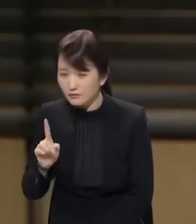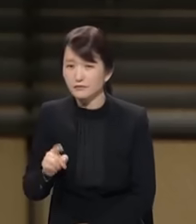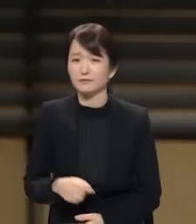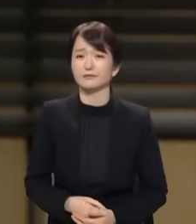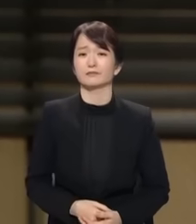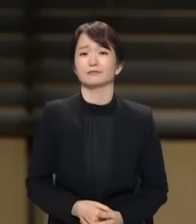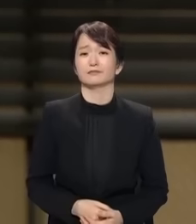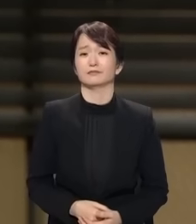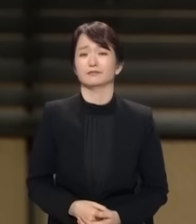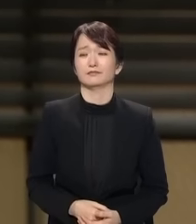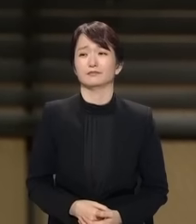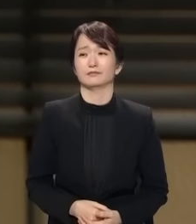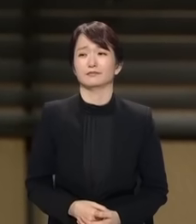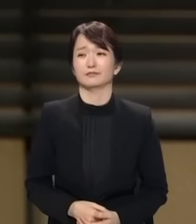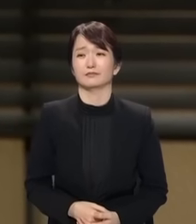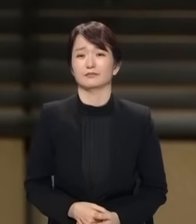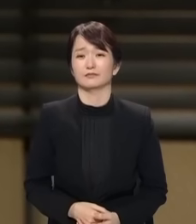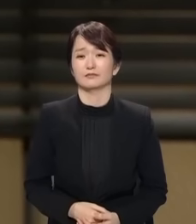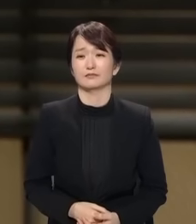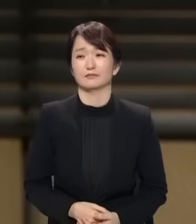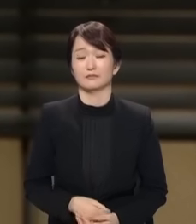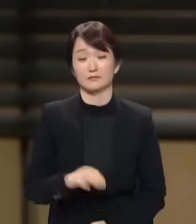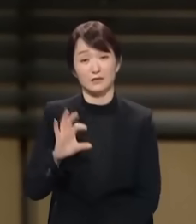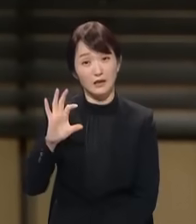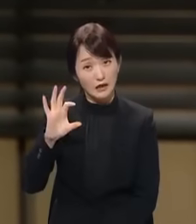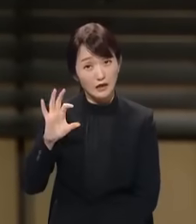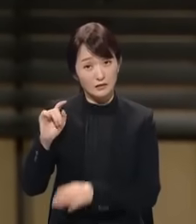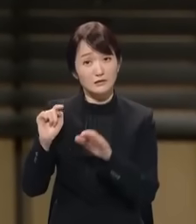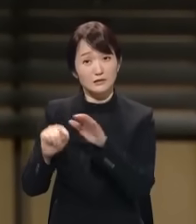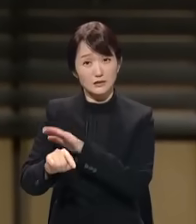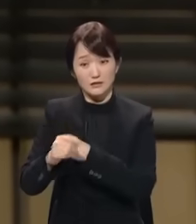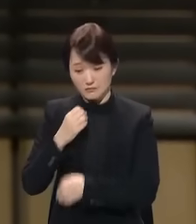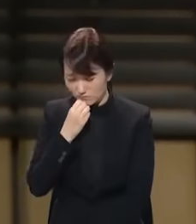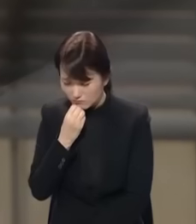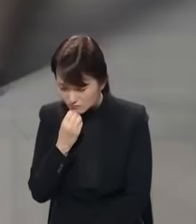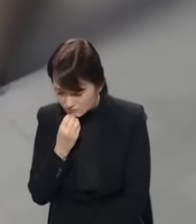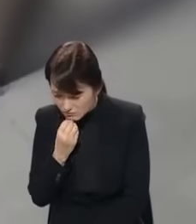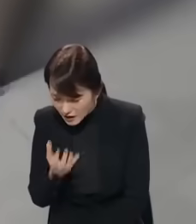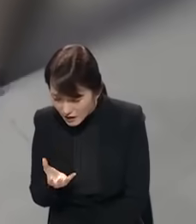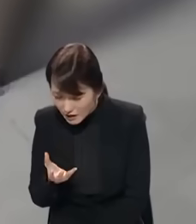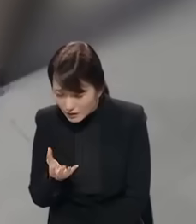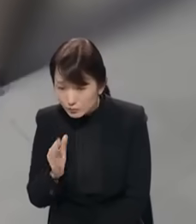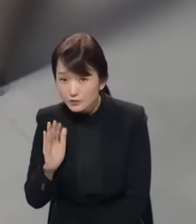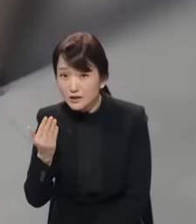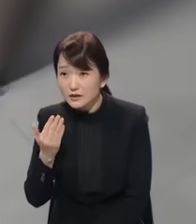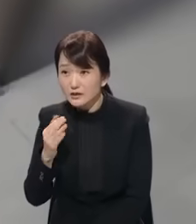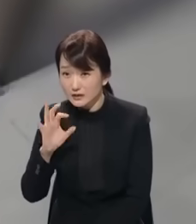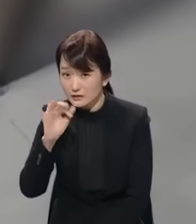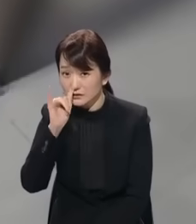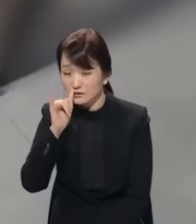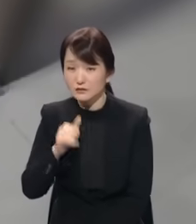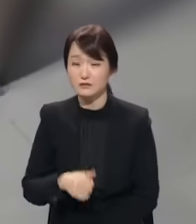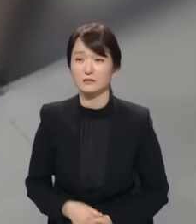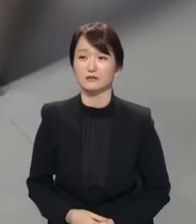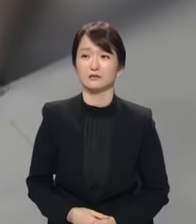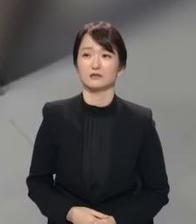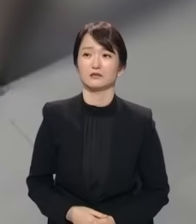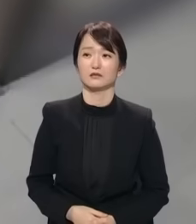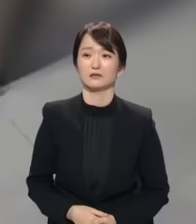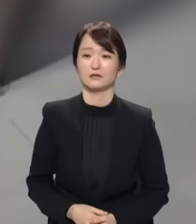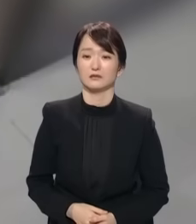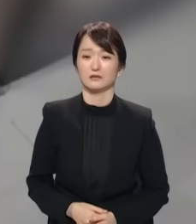구토죠. 구토를 하는데 화장실에서 해도 되잖아요. 화장실 또 있을 거예요. 실내니까. 하필이면